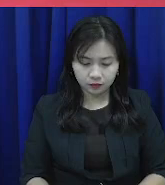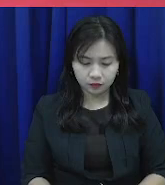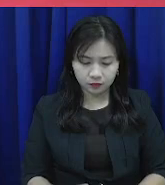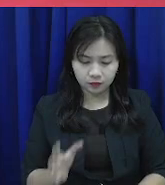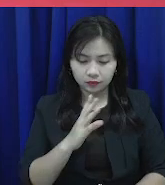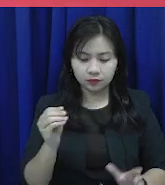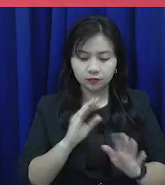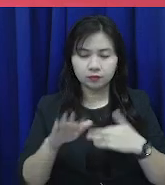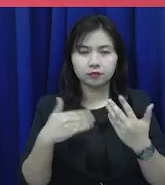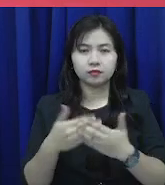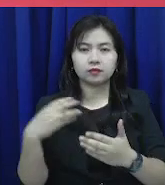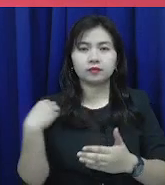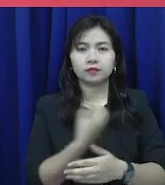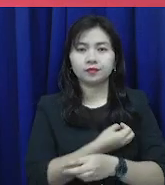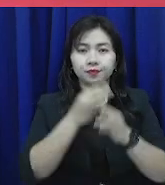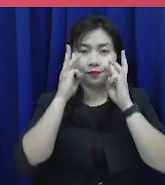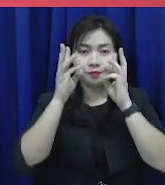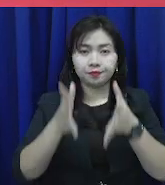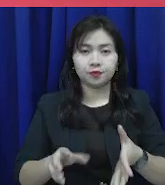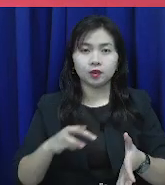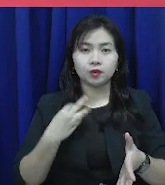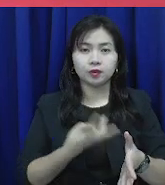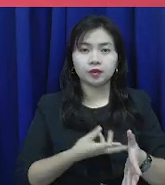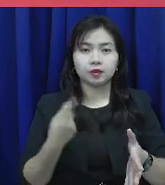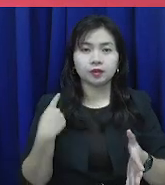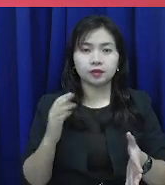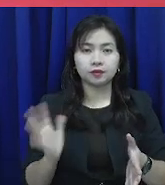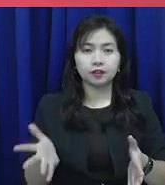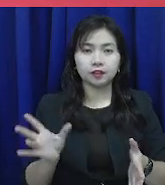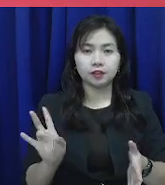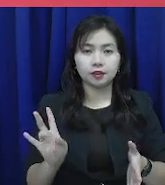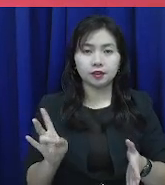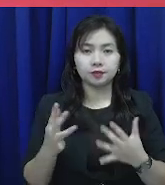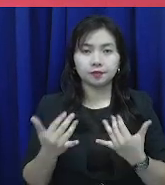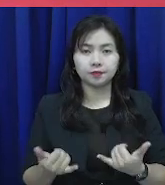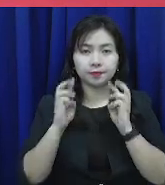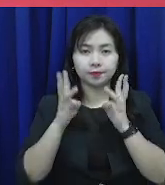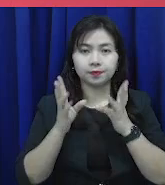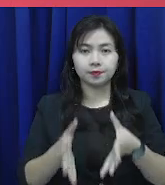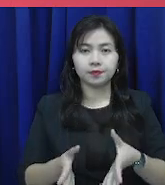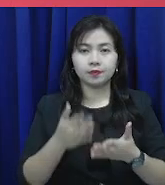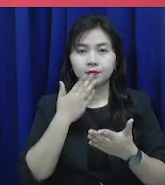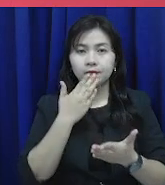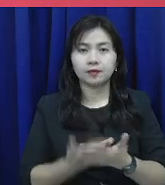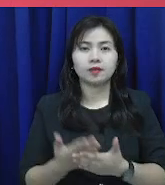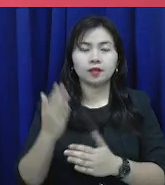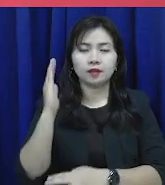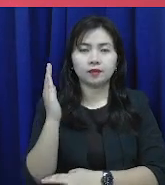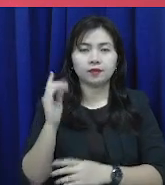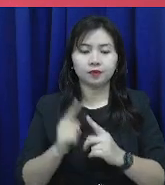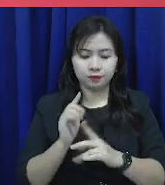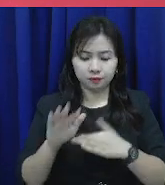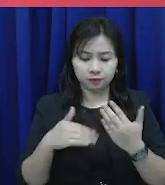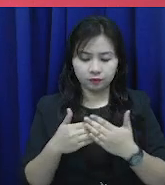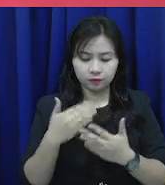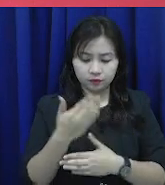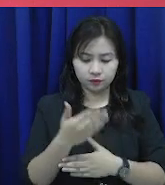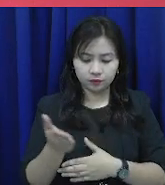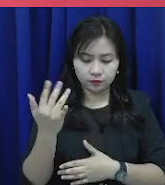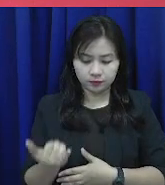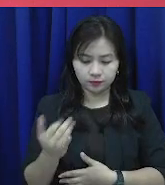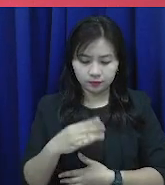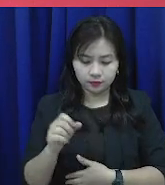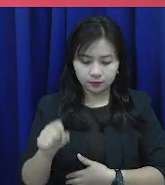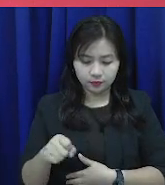Nandidito So this time we already have 57 viewers magandang magandang magandang magandang magandang magandang tanghali po sa inyong lahat and